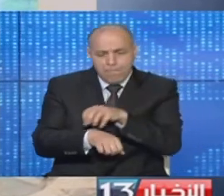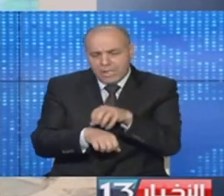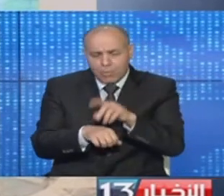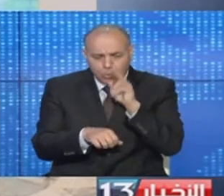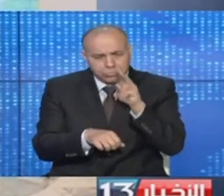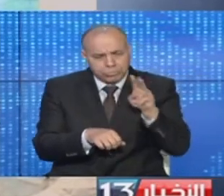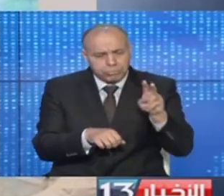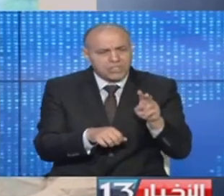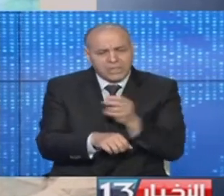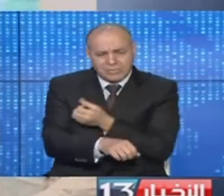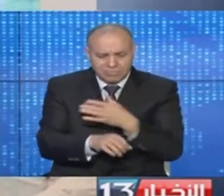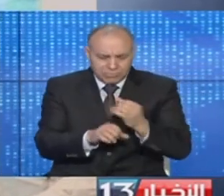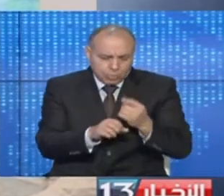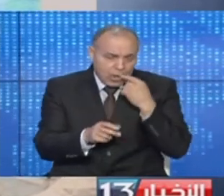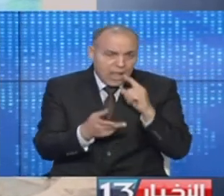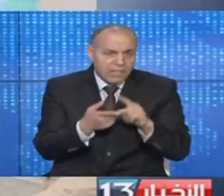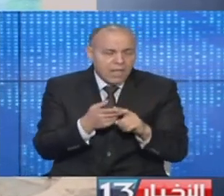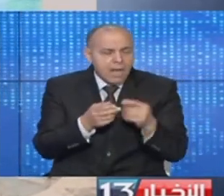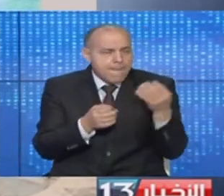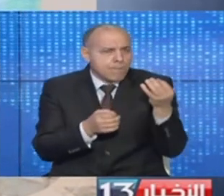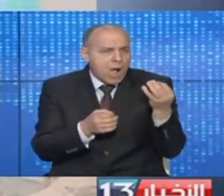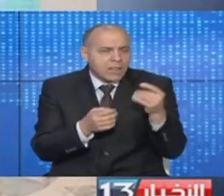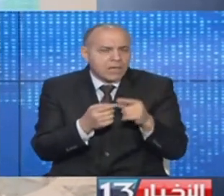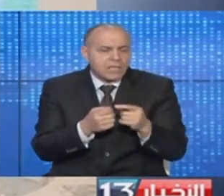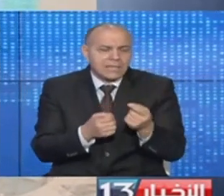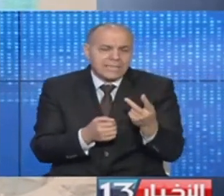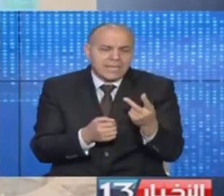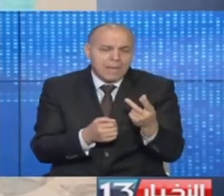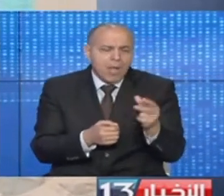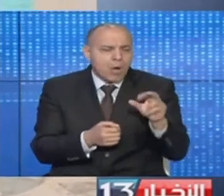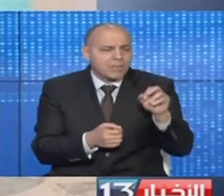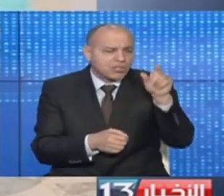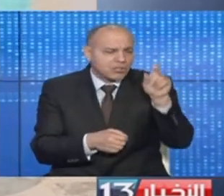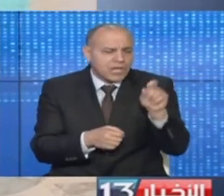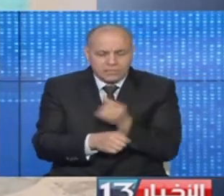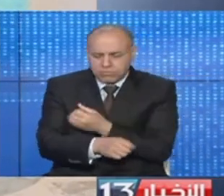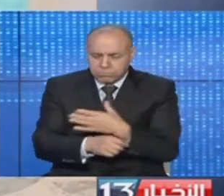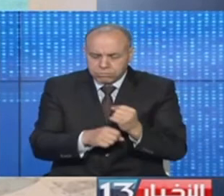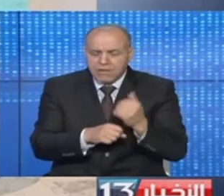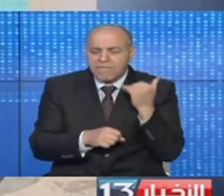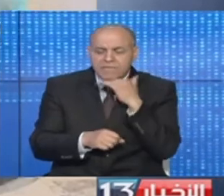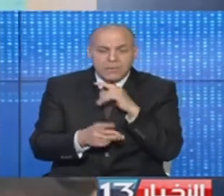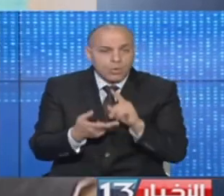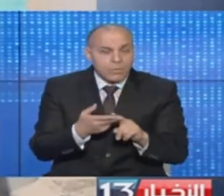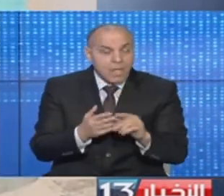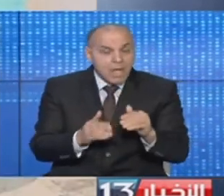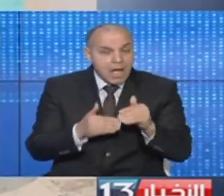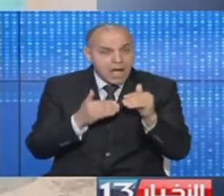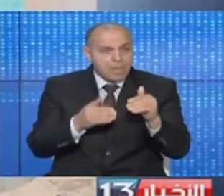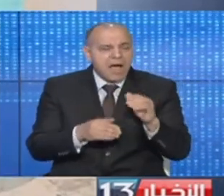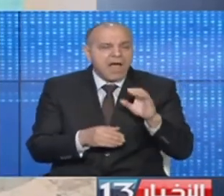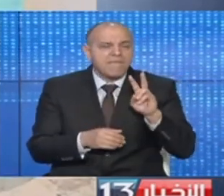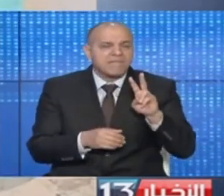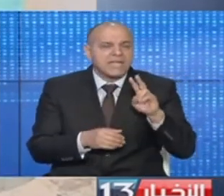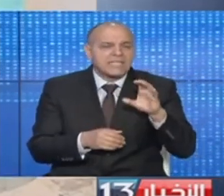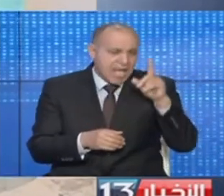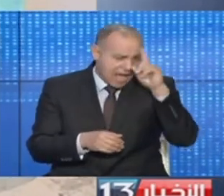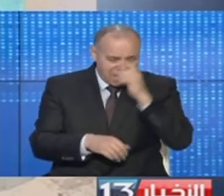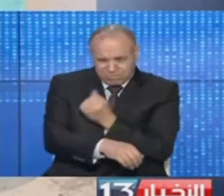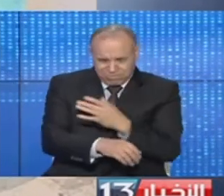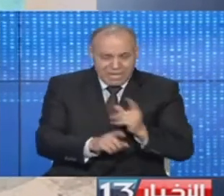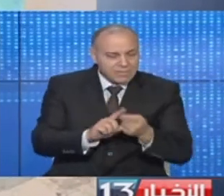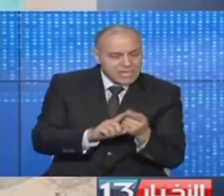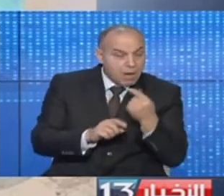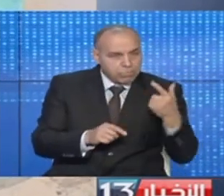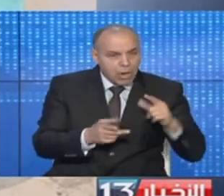معتمديات، قاعدين نزوروا في برشا معتمديات، نعملوا بمعدل 300-350 تحليل سريع في اليوم أبار البي سي آر العادي هذاك اللي نعملوا فيه.